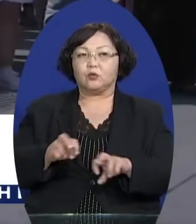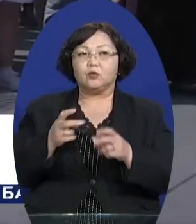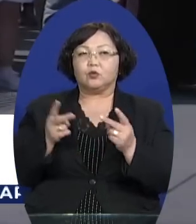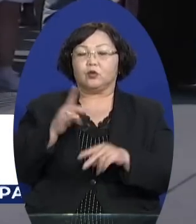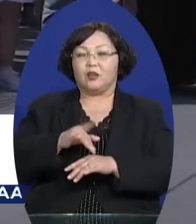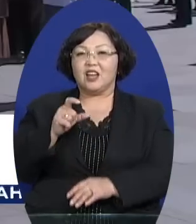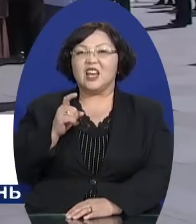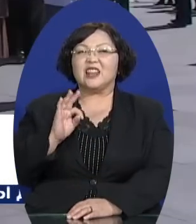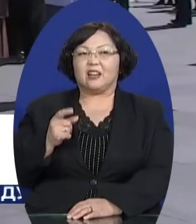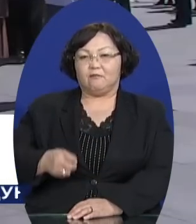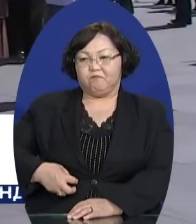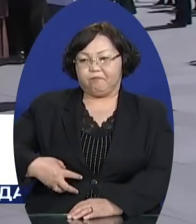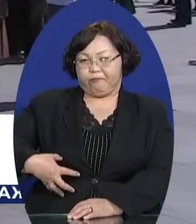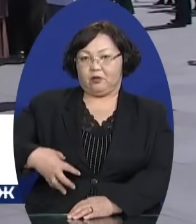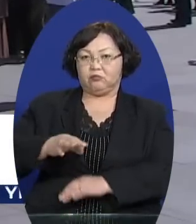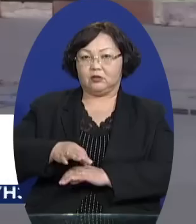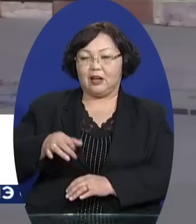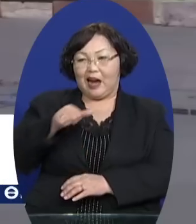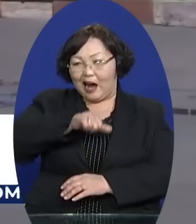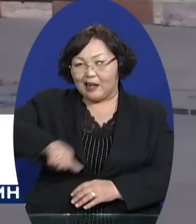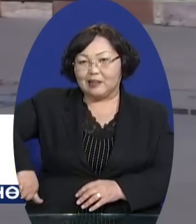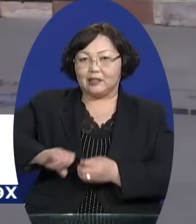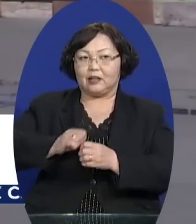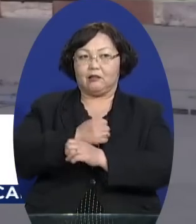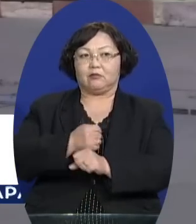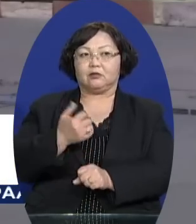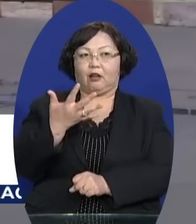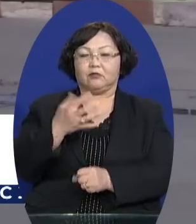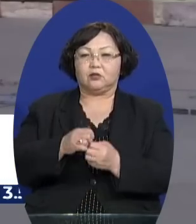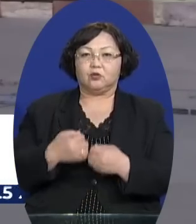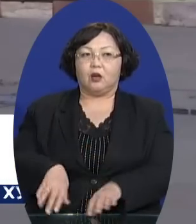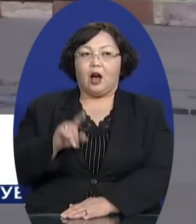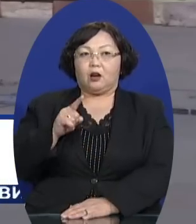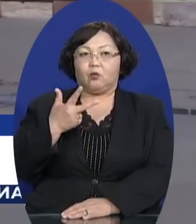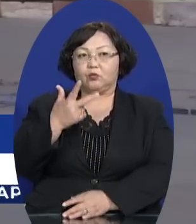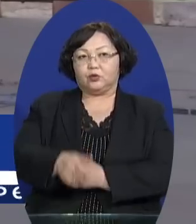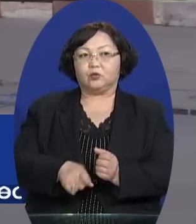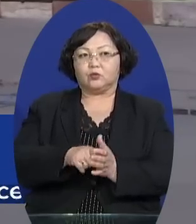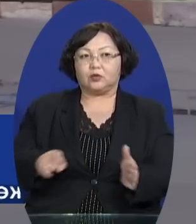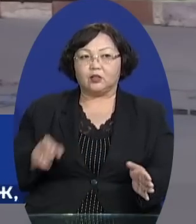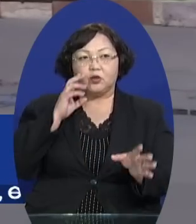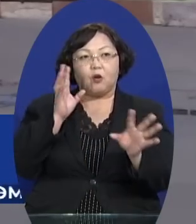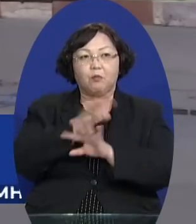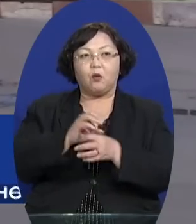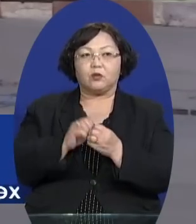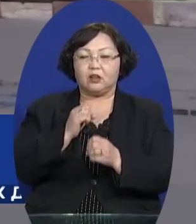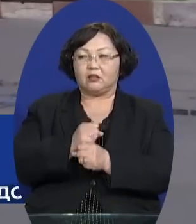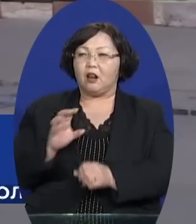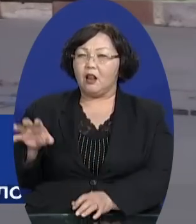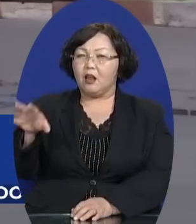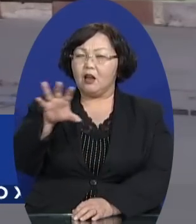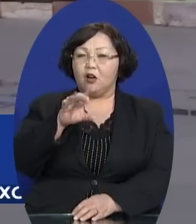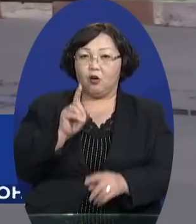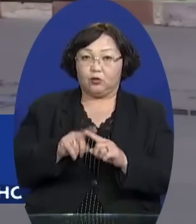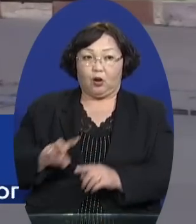хавдрын 5 хагалгааг гардан хийжээ. 13 жилийн хугацаанд энэ үйл ажиллагаа зохион байгуулж хат нэг зүйл ойлгосон. Тэрний юу гэхээр энэ орон